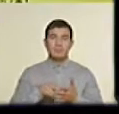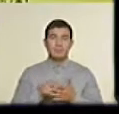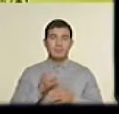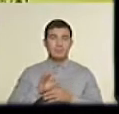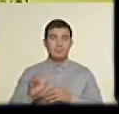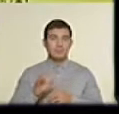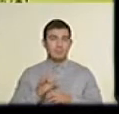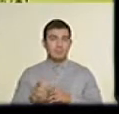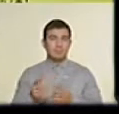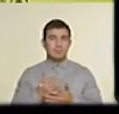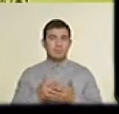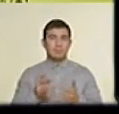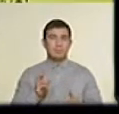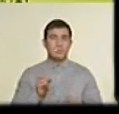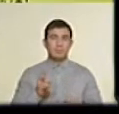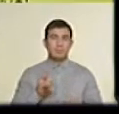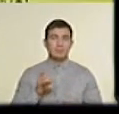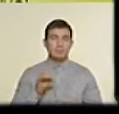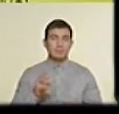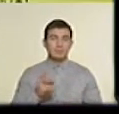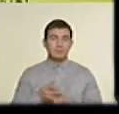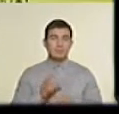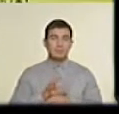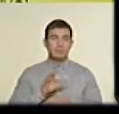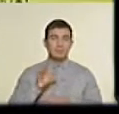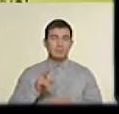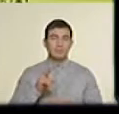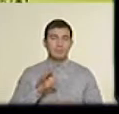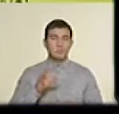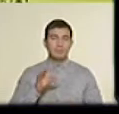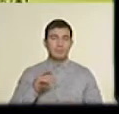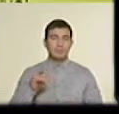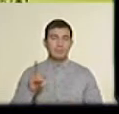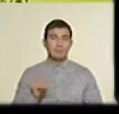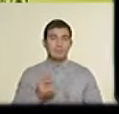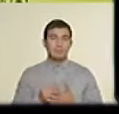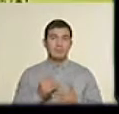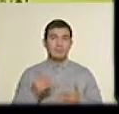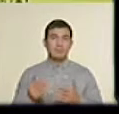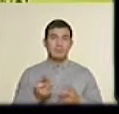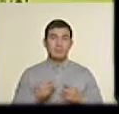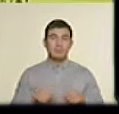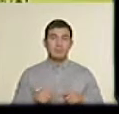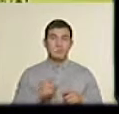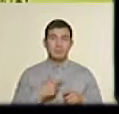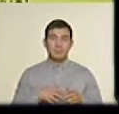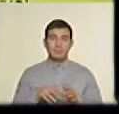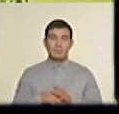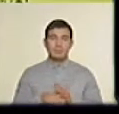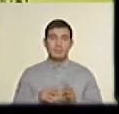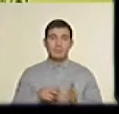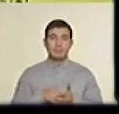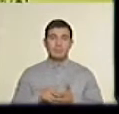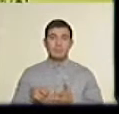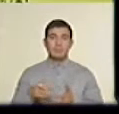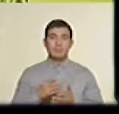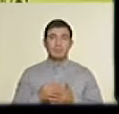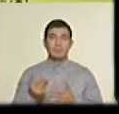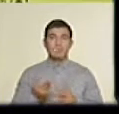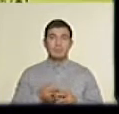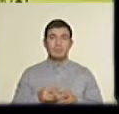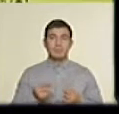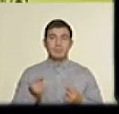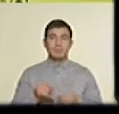xat, bandirol, posilkalarni qabul qilish, jo'natish va yetkazib berishni o'z ichiga oladi. Pochta aloqasiga o'xshash